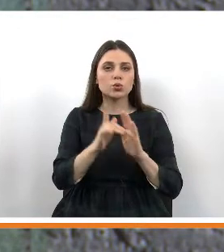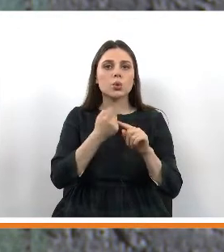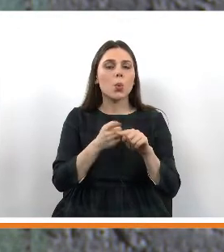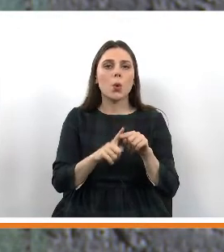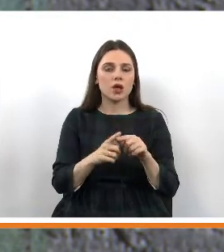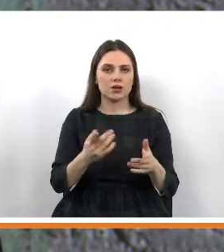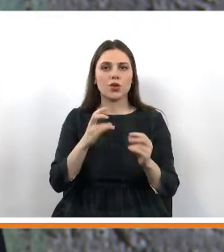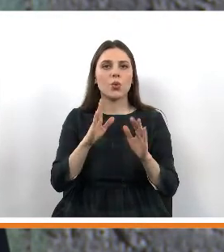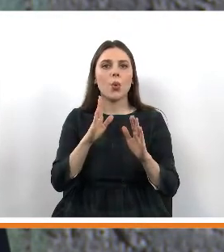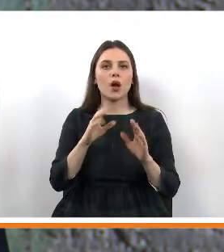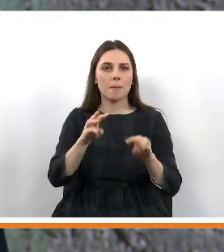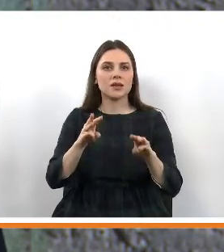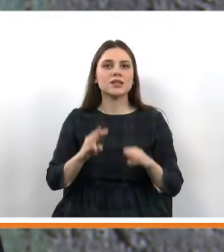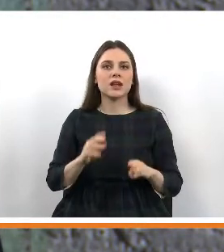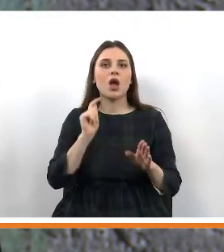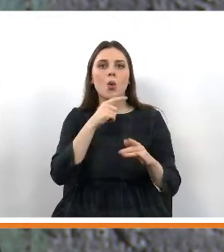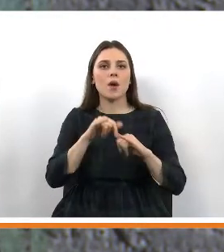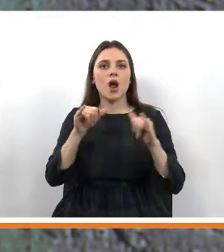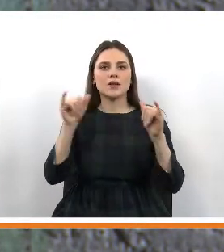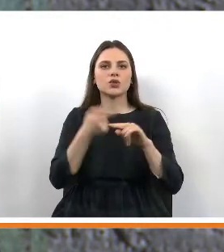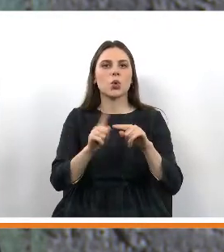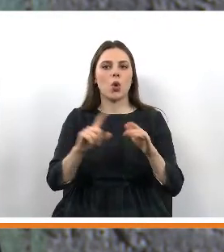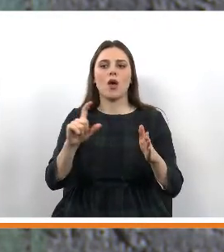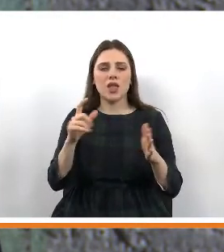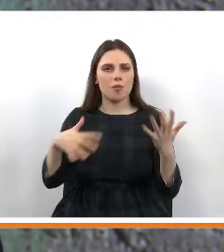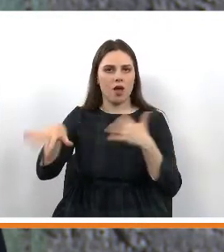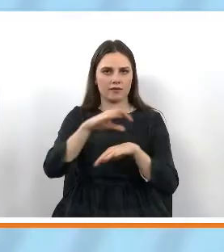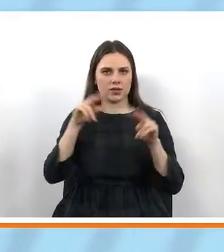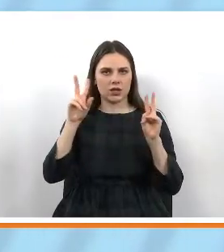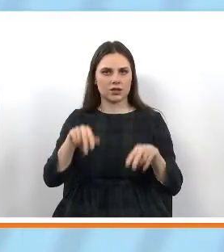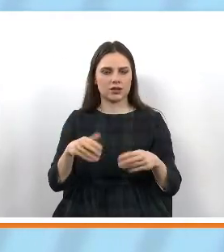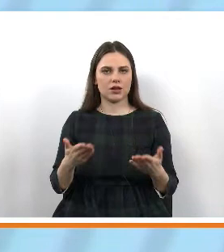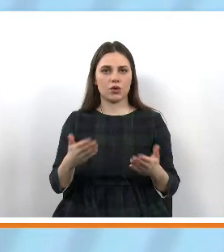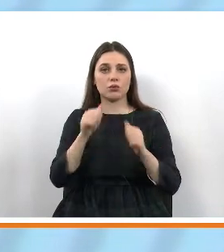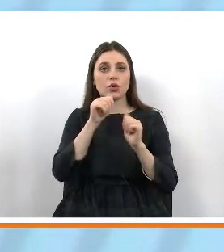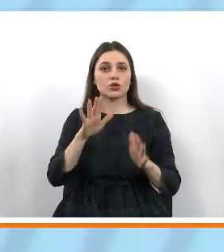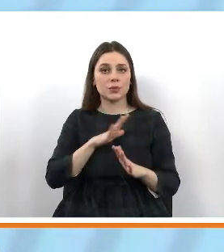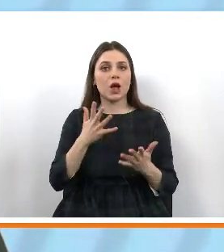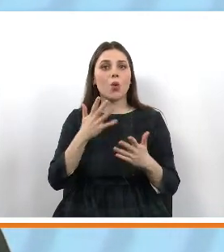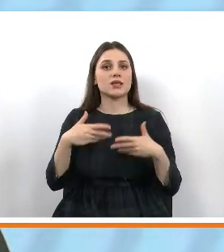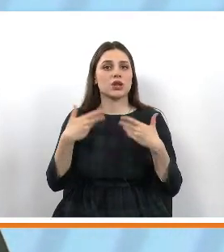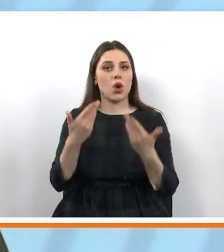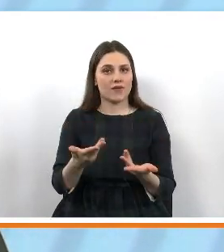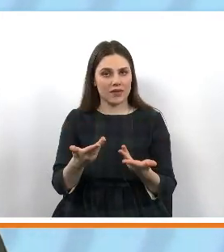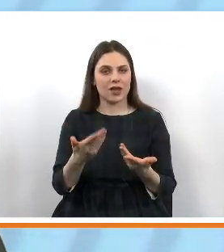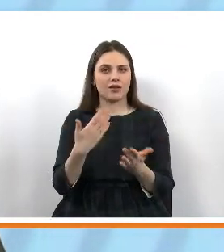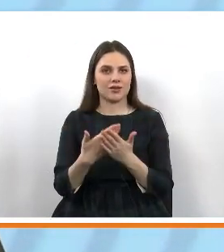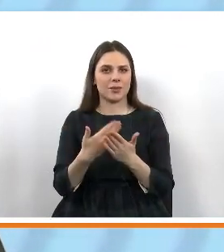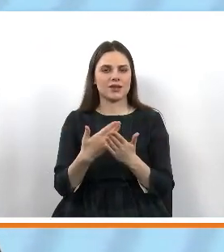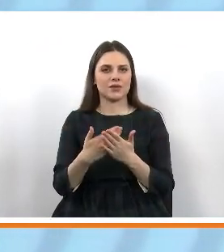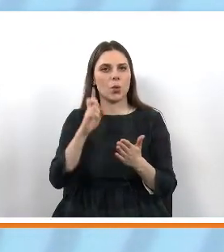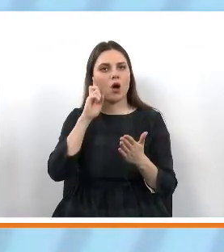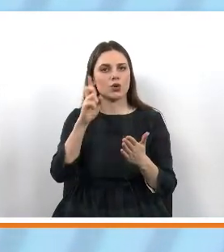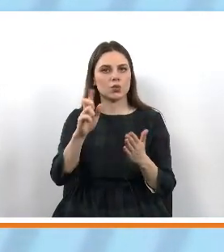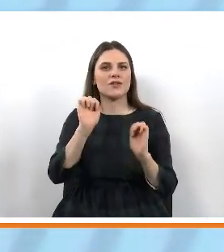Министерство экономического развития будет знать хорошо, что такое эндаумент. Возможно, возможно. Ну вот, может быть, какой-то совет, да, вот здесь имелось в виду, что государство